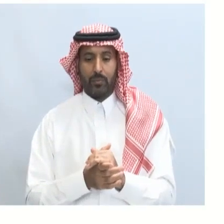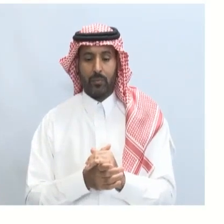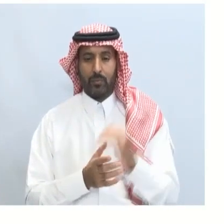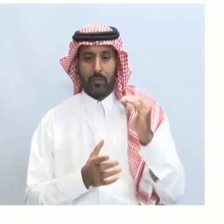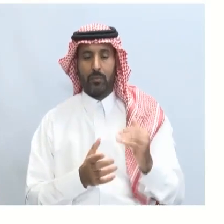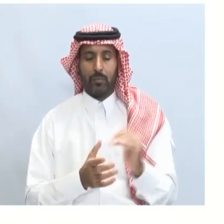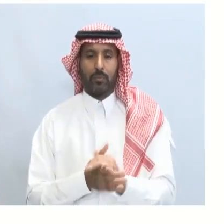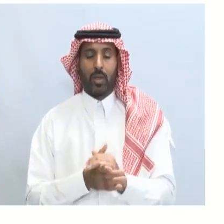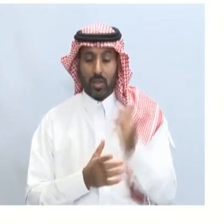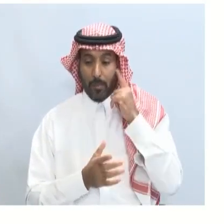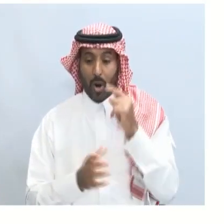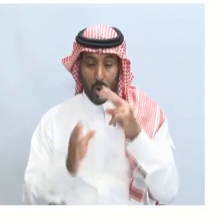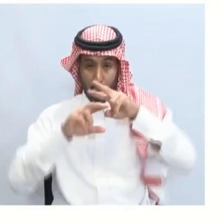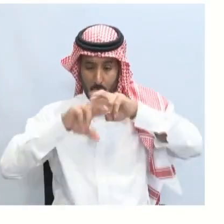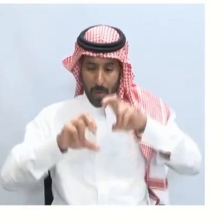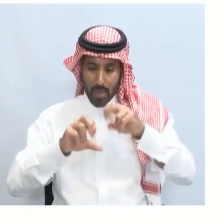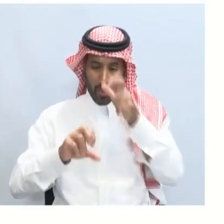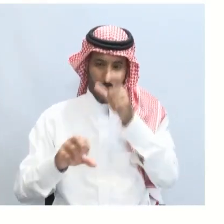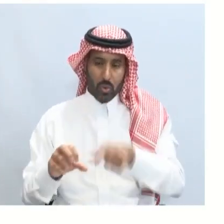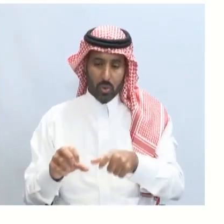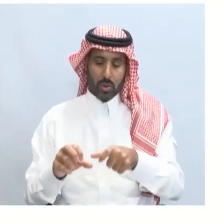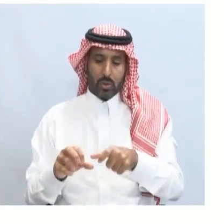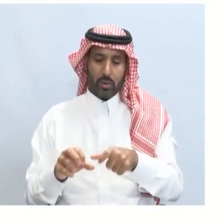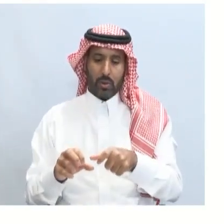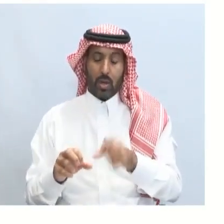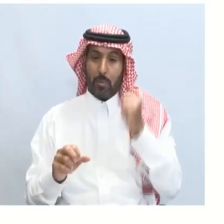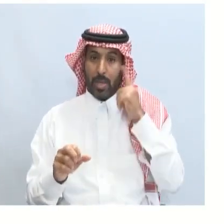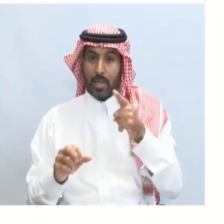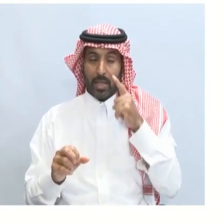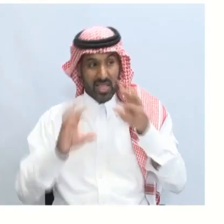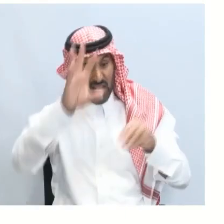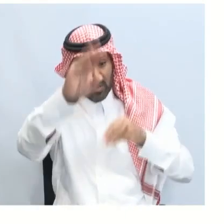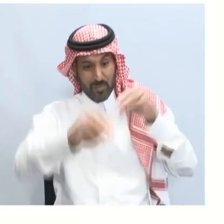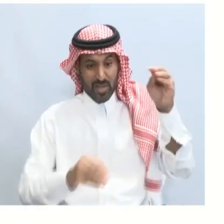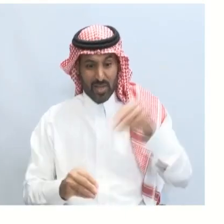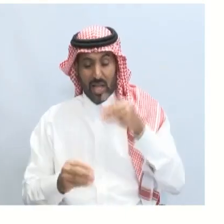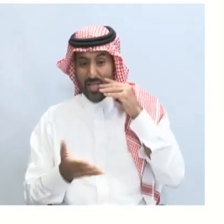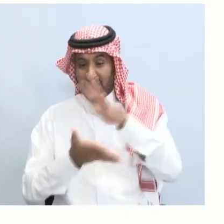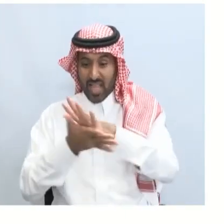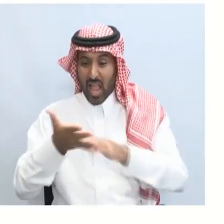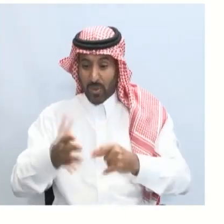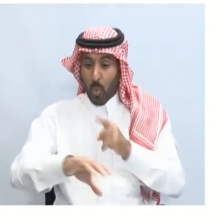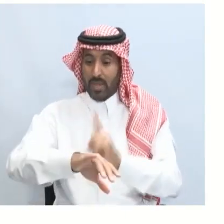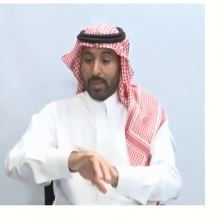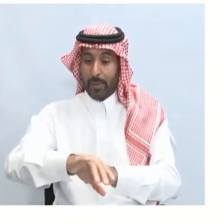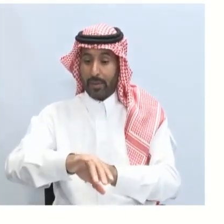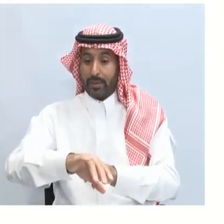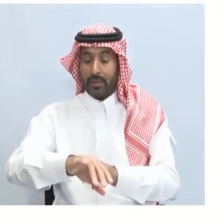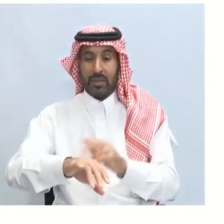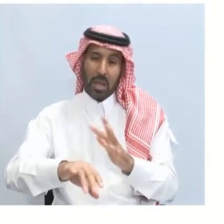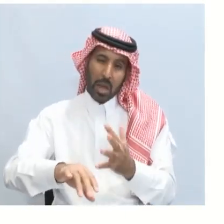الكبير تمكن الباحثون من تجميع جدول زمني